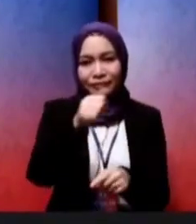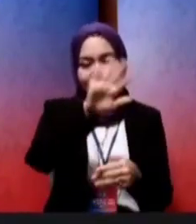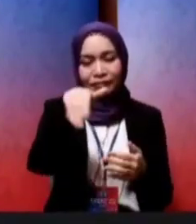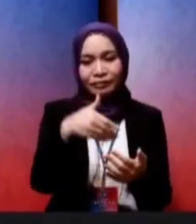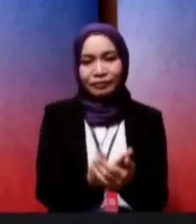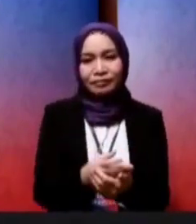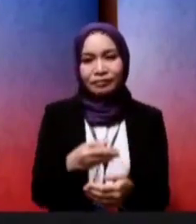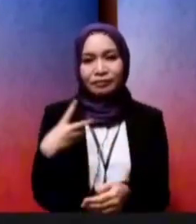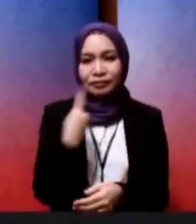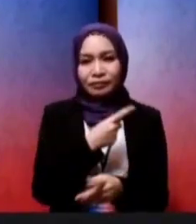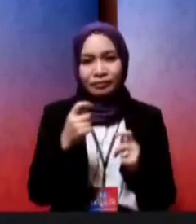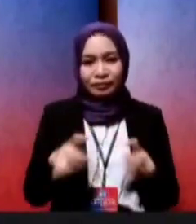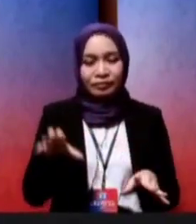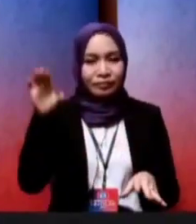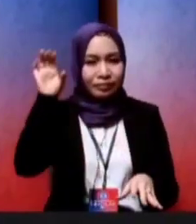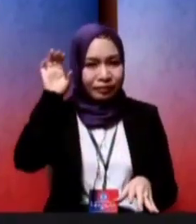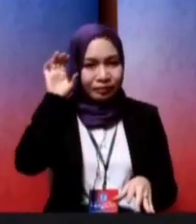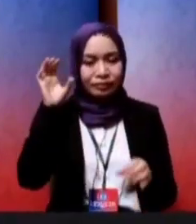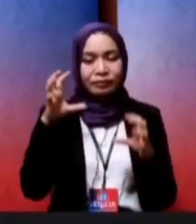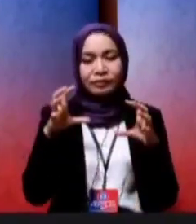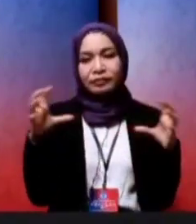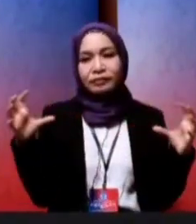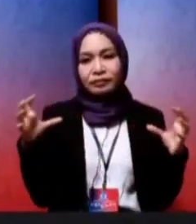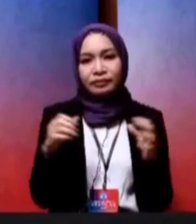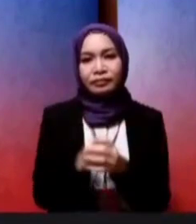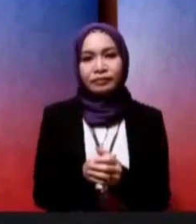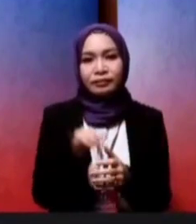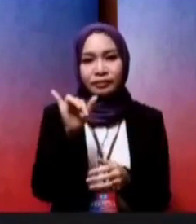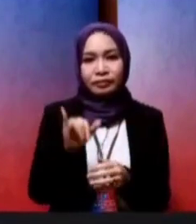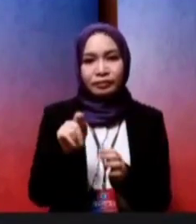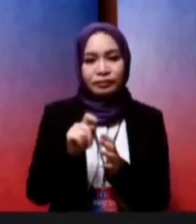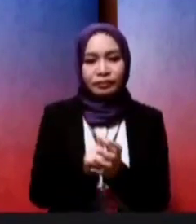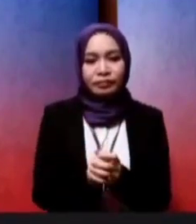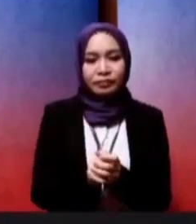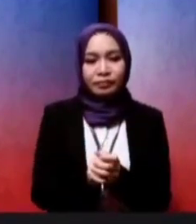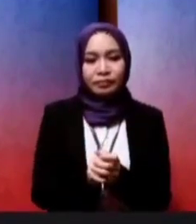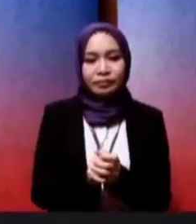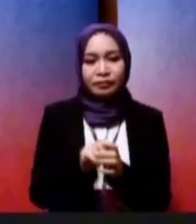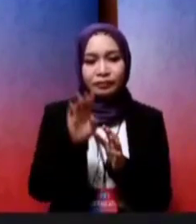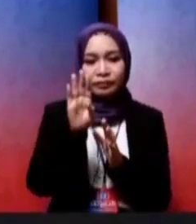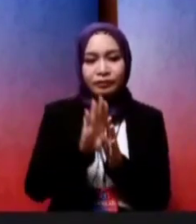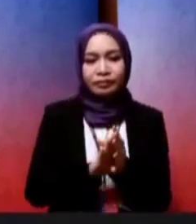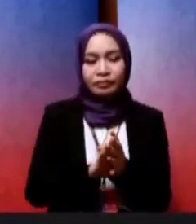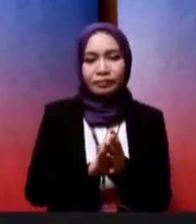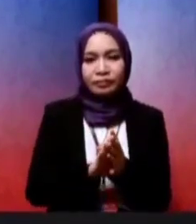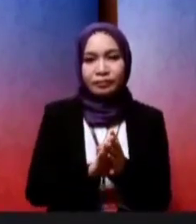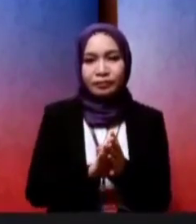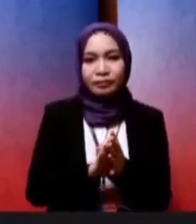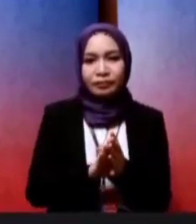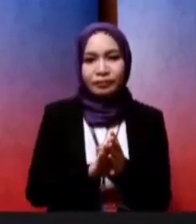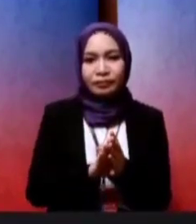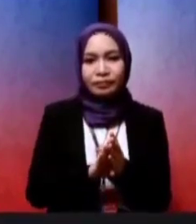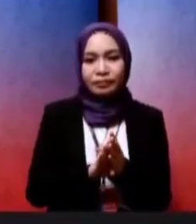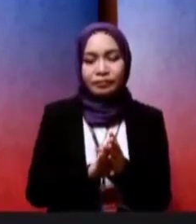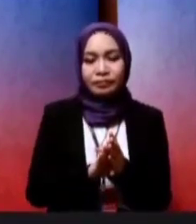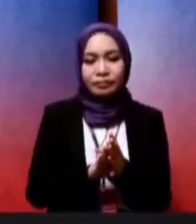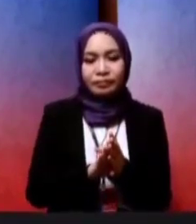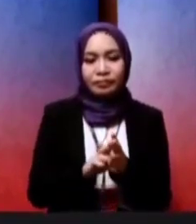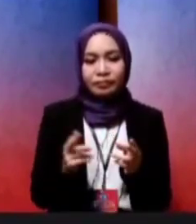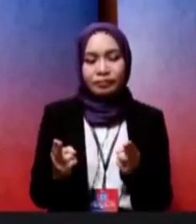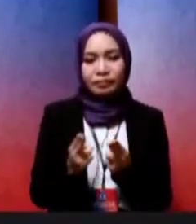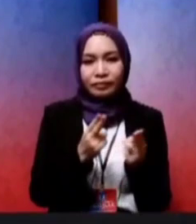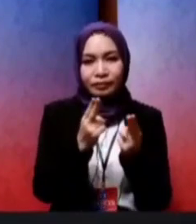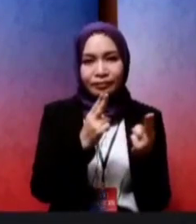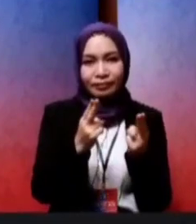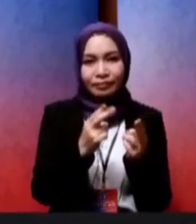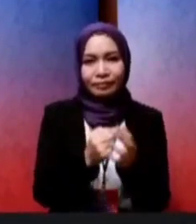yang berkorban saudara-saudari sendiri berkorban ramai yang hilang kerja semasa Parti